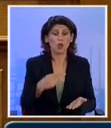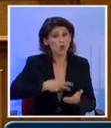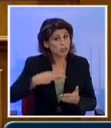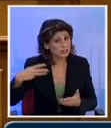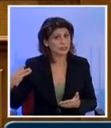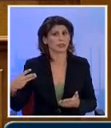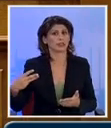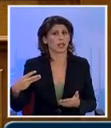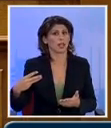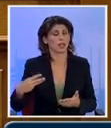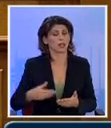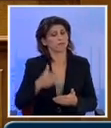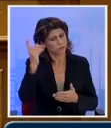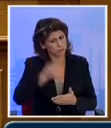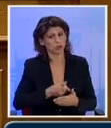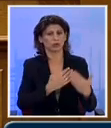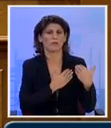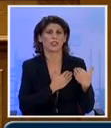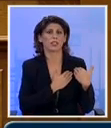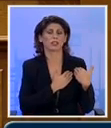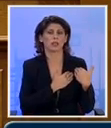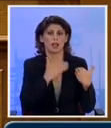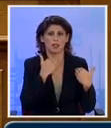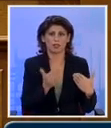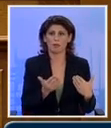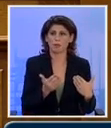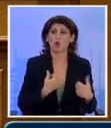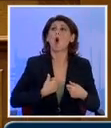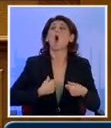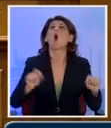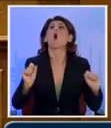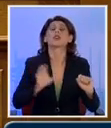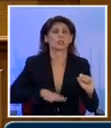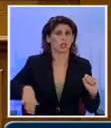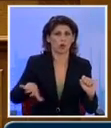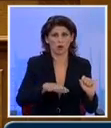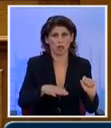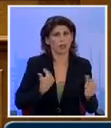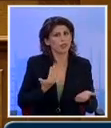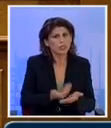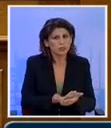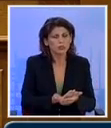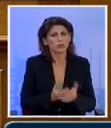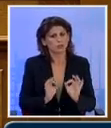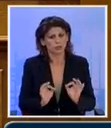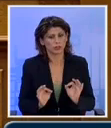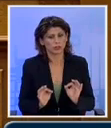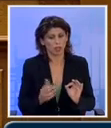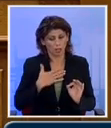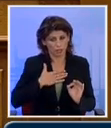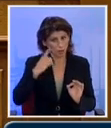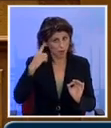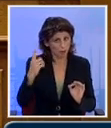ΣΥΡΙΖΑ μερίδιο ευθύνης. Δεν μπορεί να μένετε στο όχι σε όλα. Δεν σας ζητώ να προσχωρήσετε φυσικά στη δικιά μας